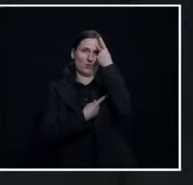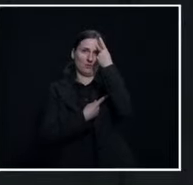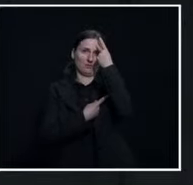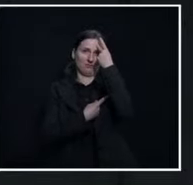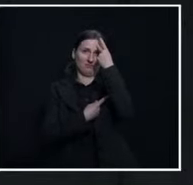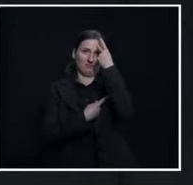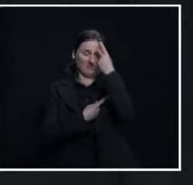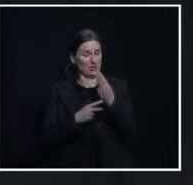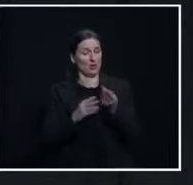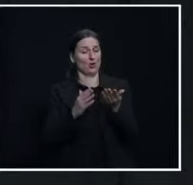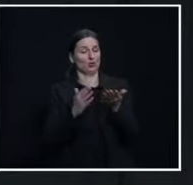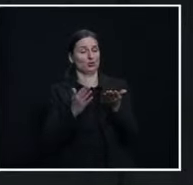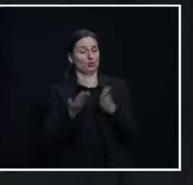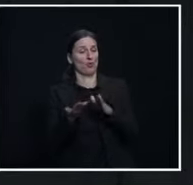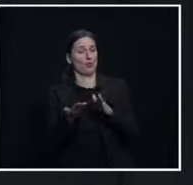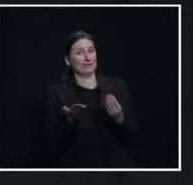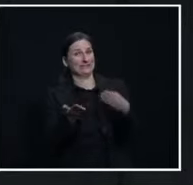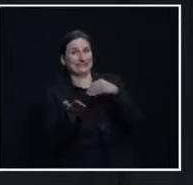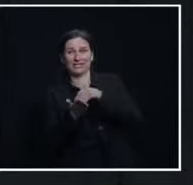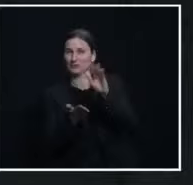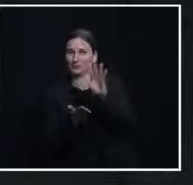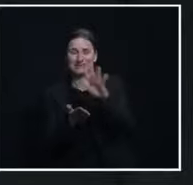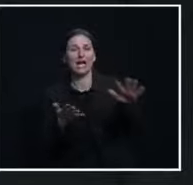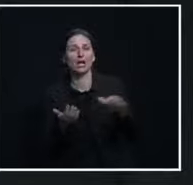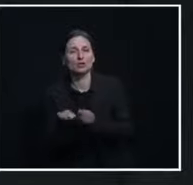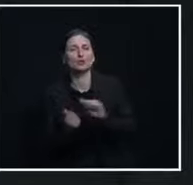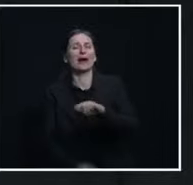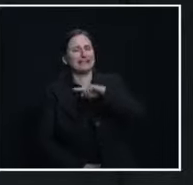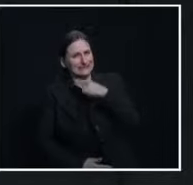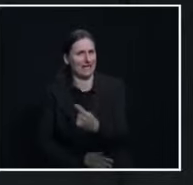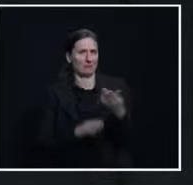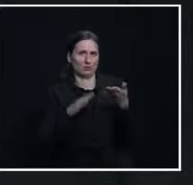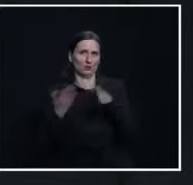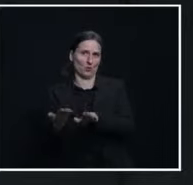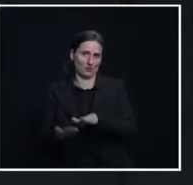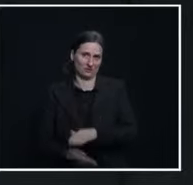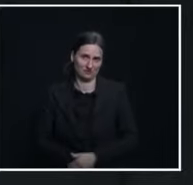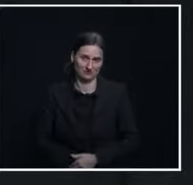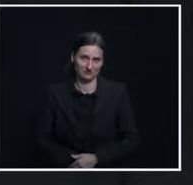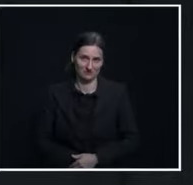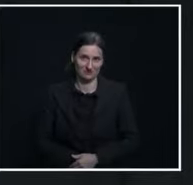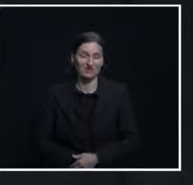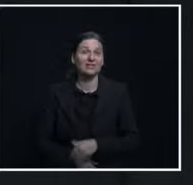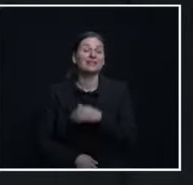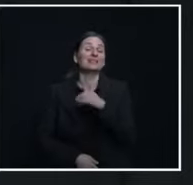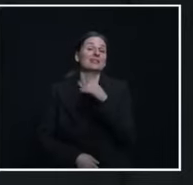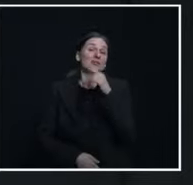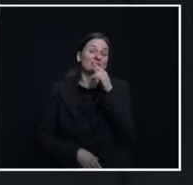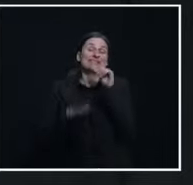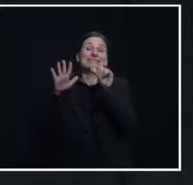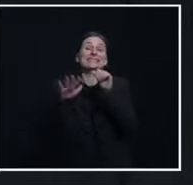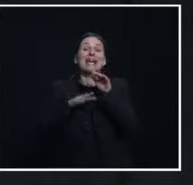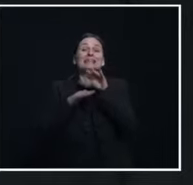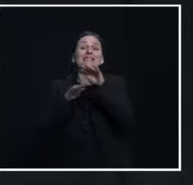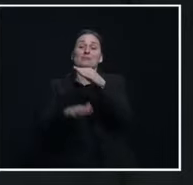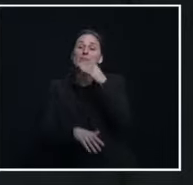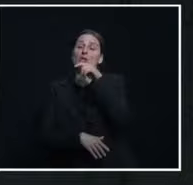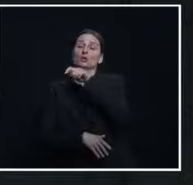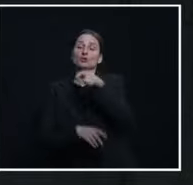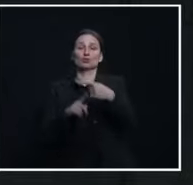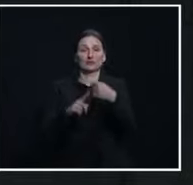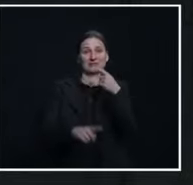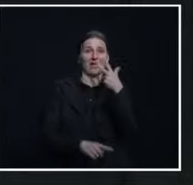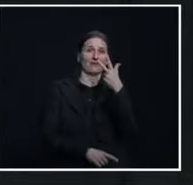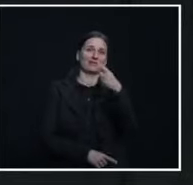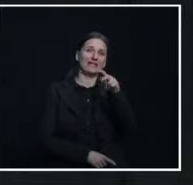nicht überschattet vom Tod, sondern sie ist der Tod selbst. Nur 3,2 Millionen der 6 Millionen Opfer